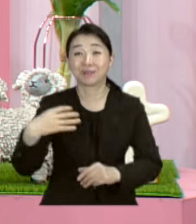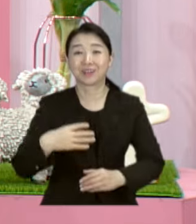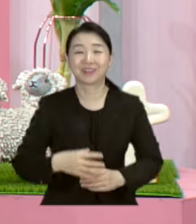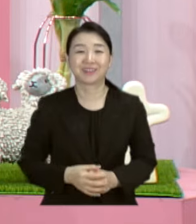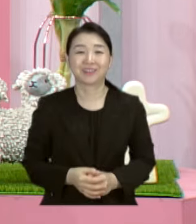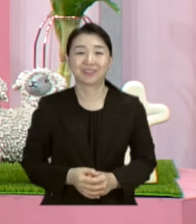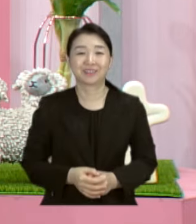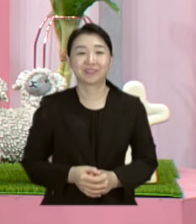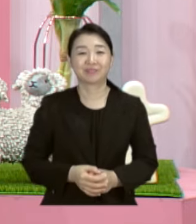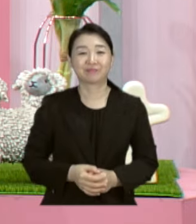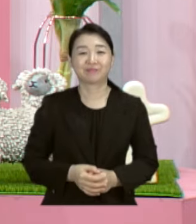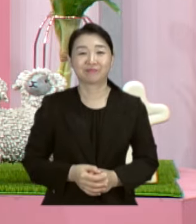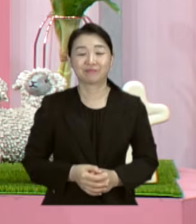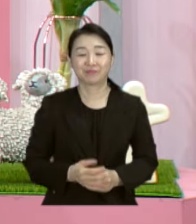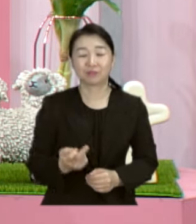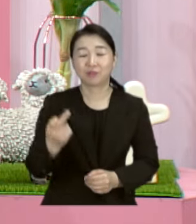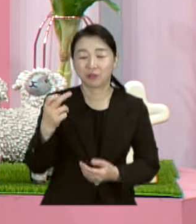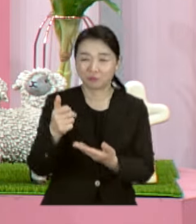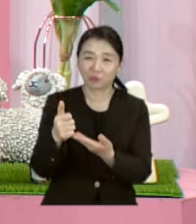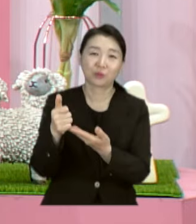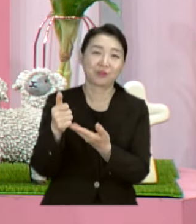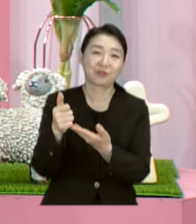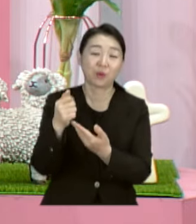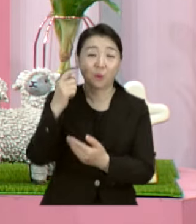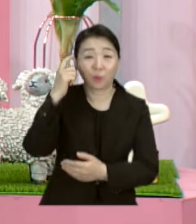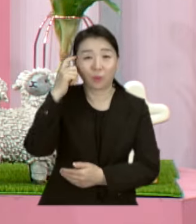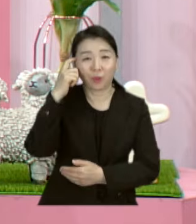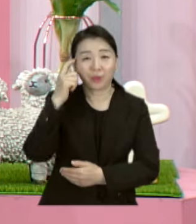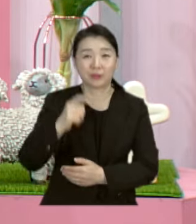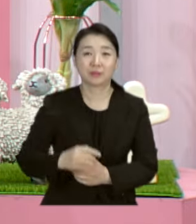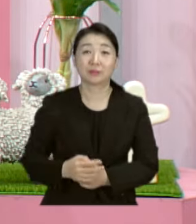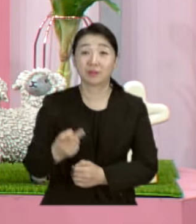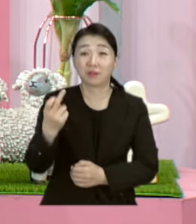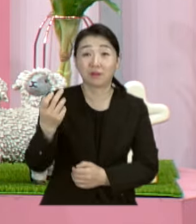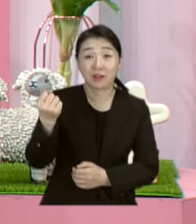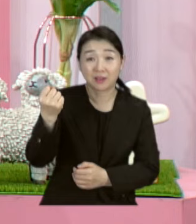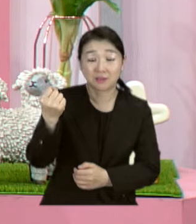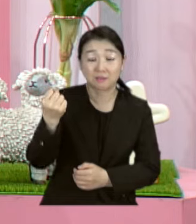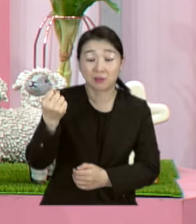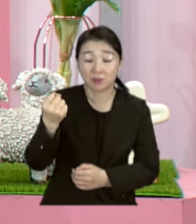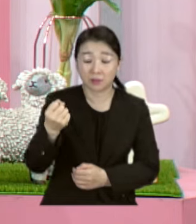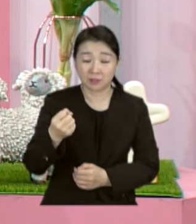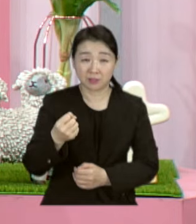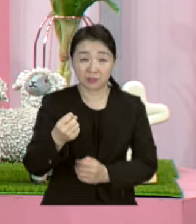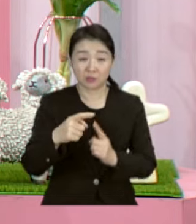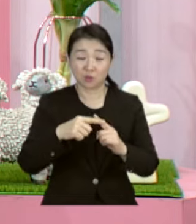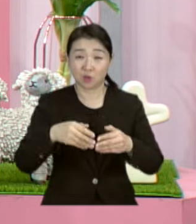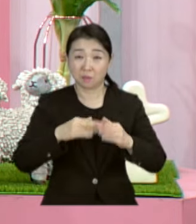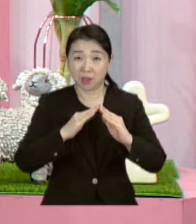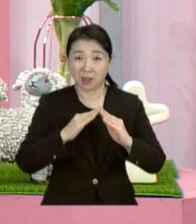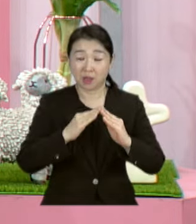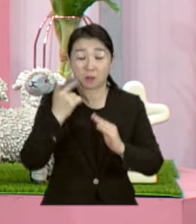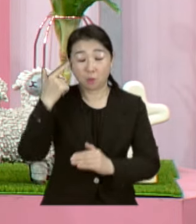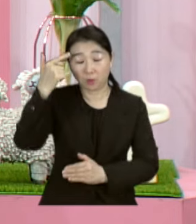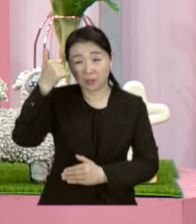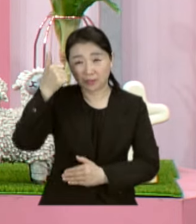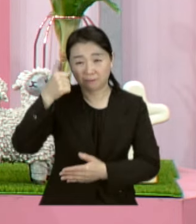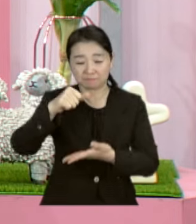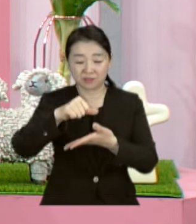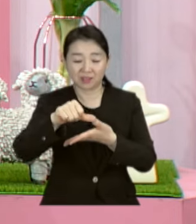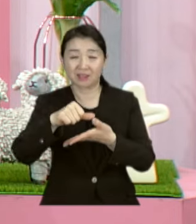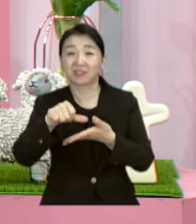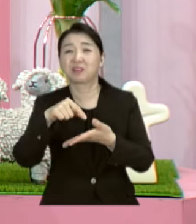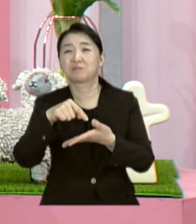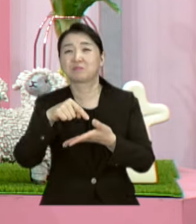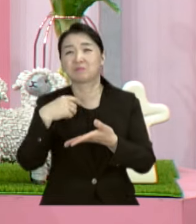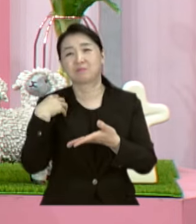저에게 전화합니다. 아, 그래요? 평소에는 각자 알아서 하라고 합니다. 네, 네, 네. 그리고 이제 저는 저희 형님을 존경해요. 예. 왜냐하면 그가